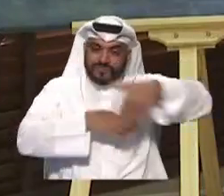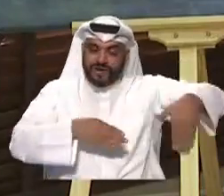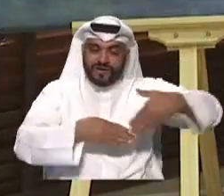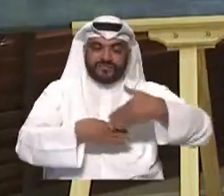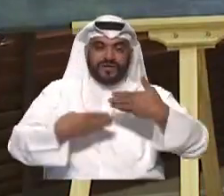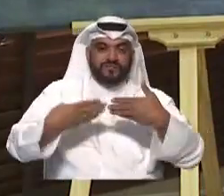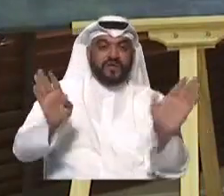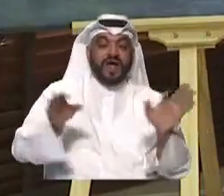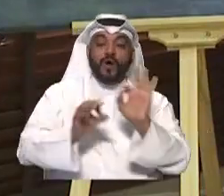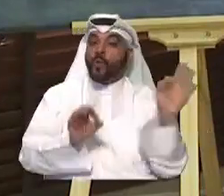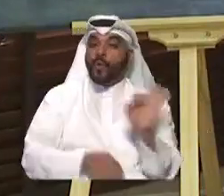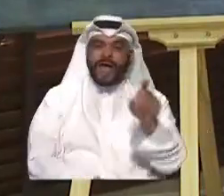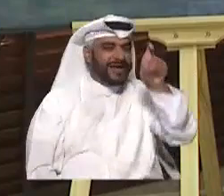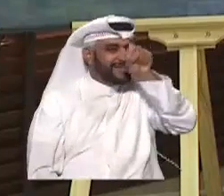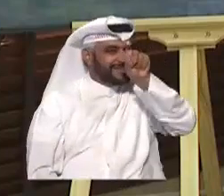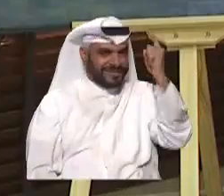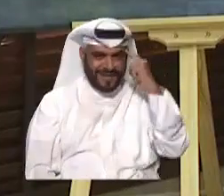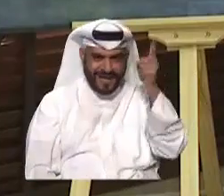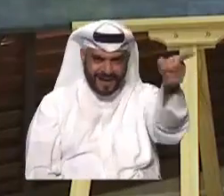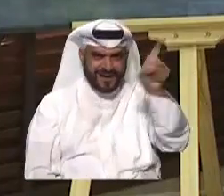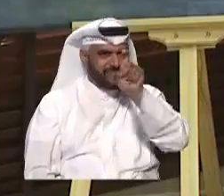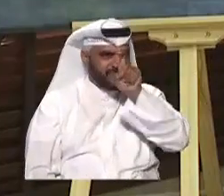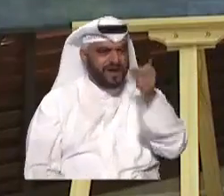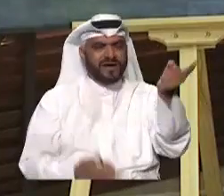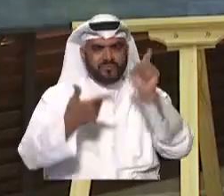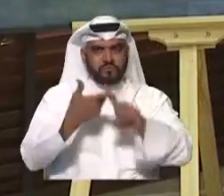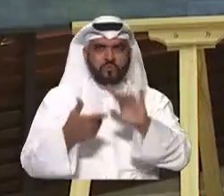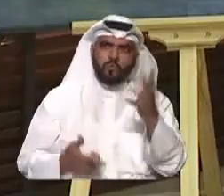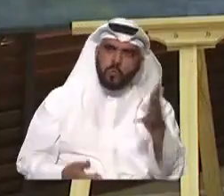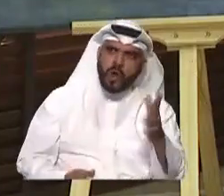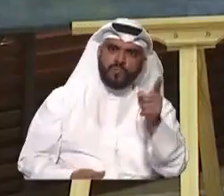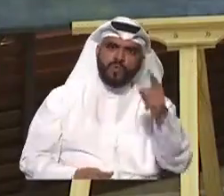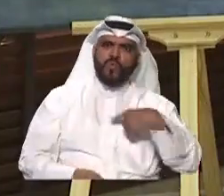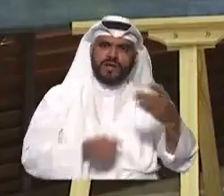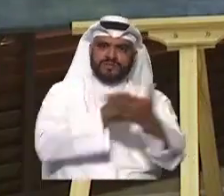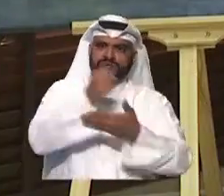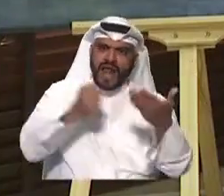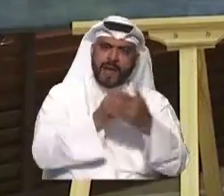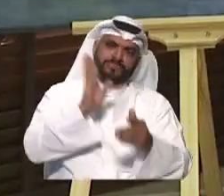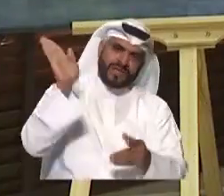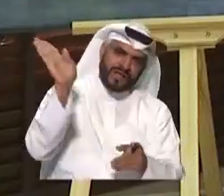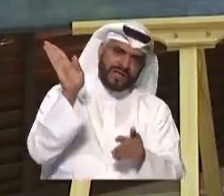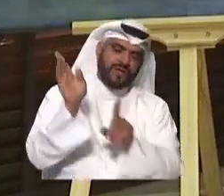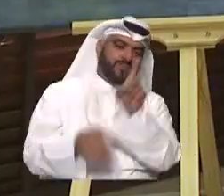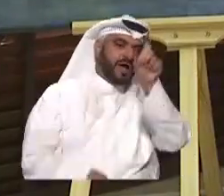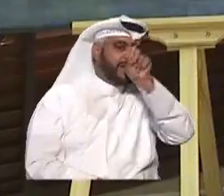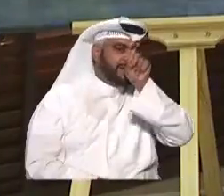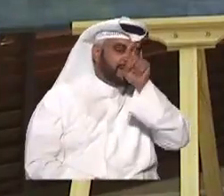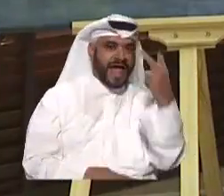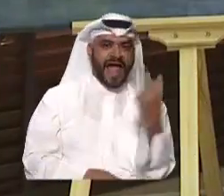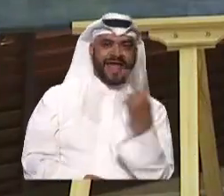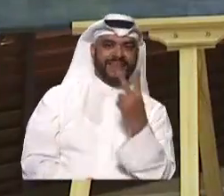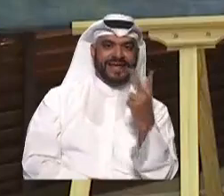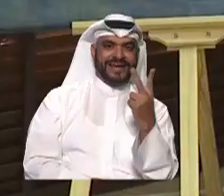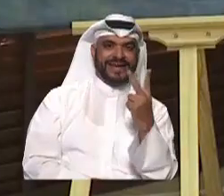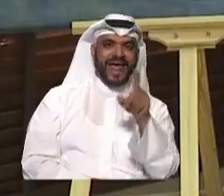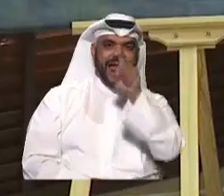أكيد إجراءات متبعة، وأيضا نظرا للأحوال الجوية وأيضا الحرارة هناك أيضا تمت مراعاة هذا الأمر